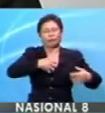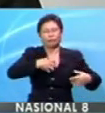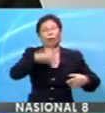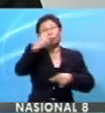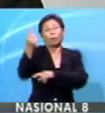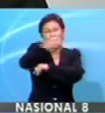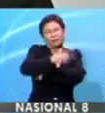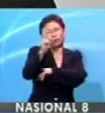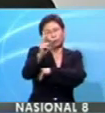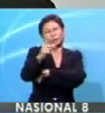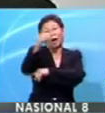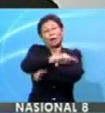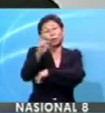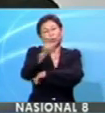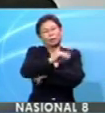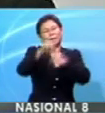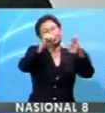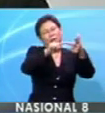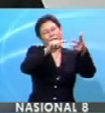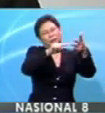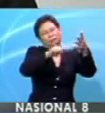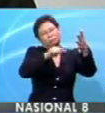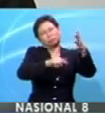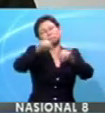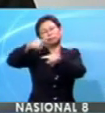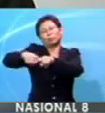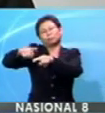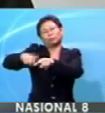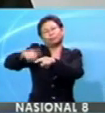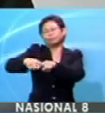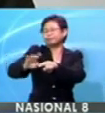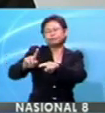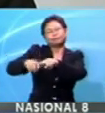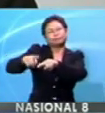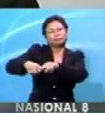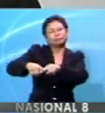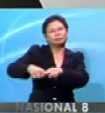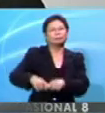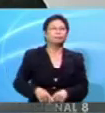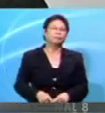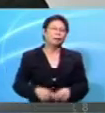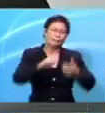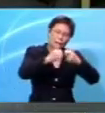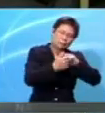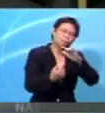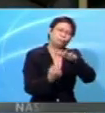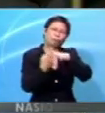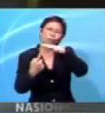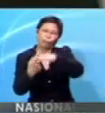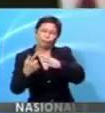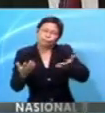kedua hari kedua dan ketiga dan seterusnya bergantung kepada situasi dan juga kemungkinan isu-isu yang